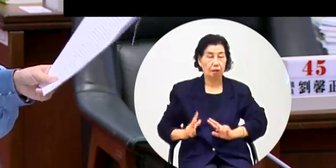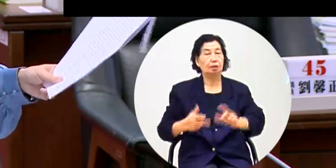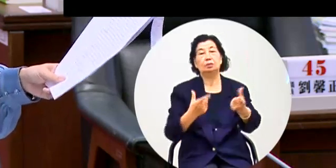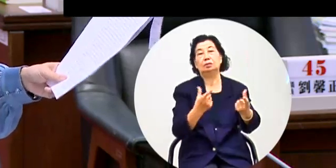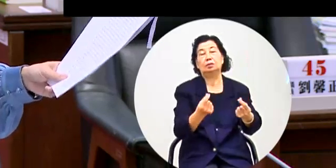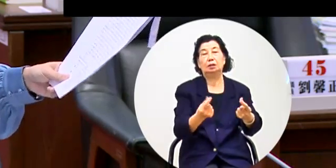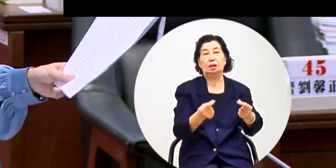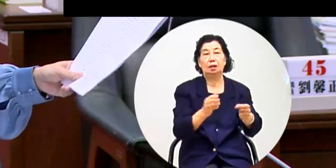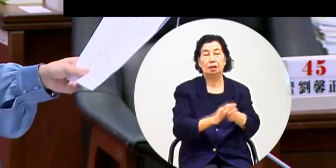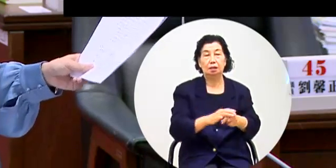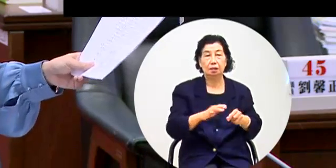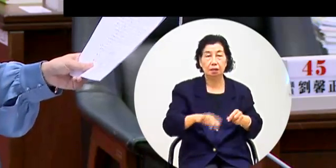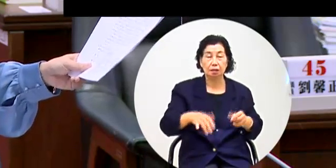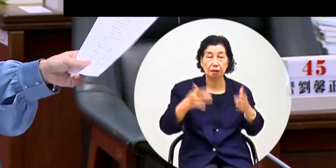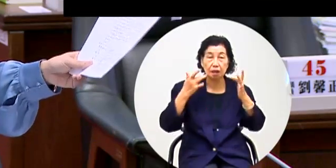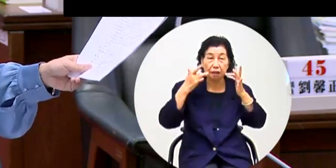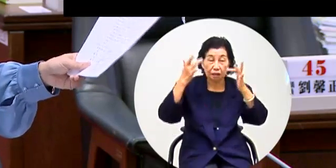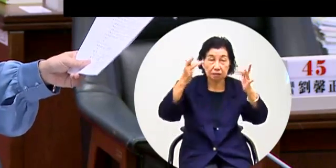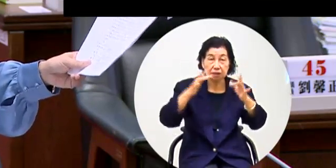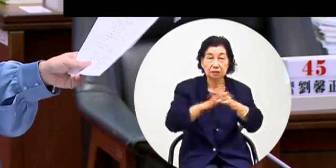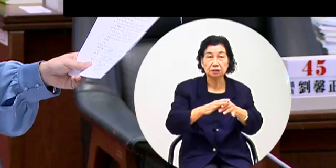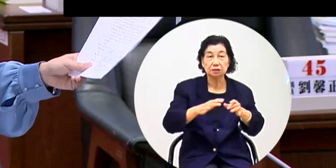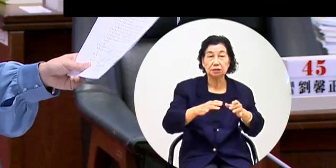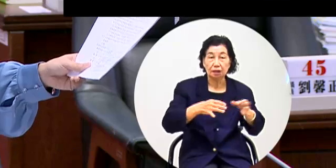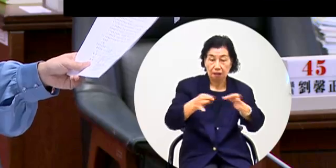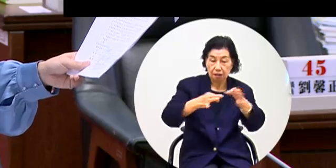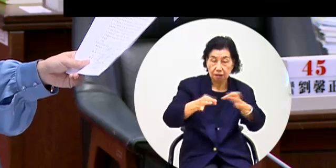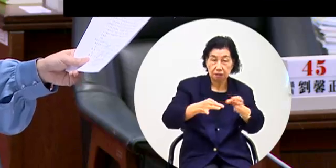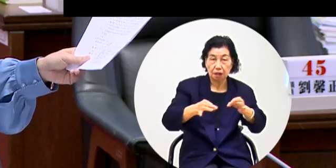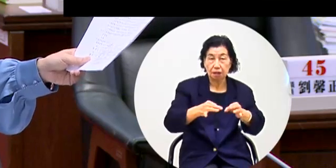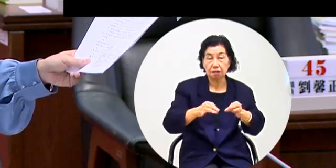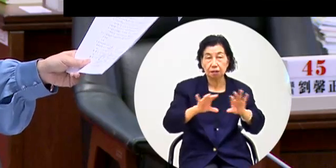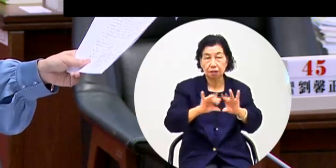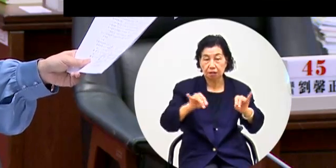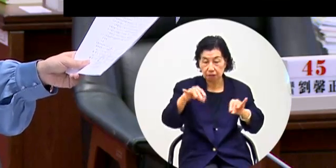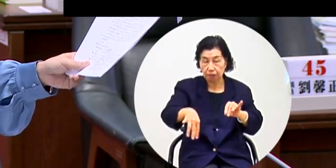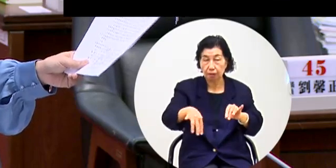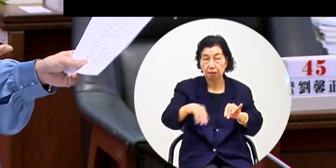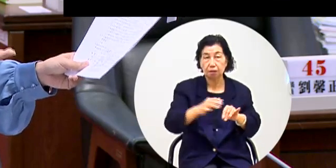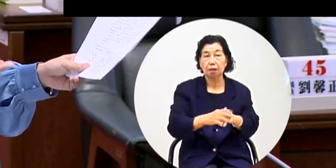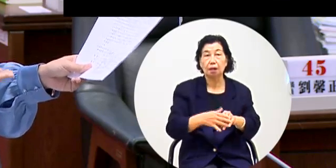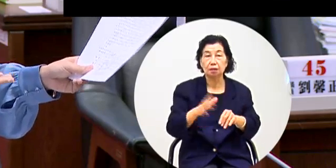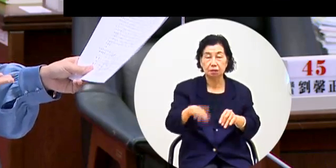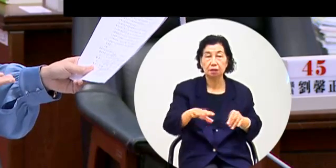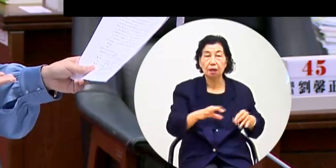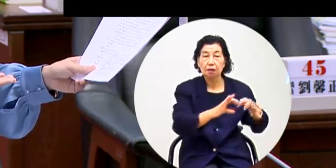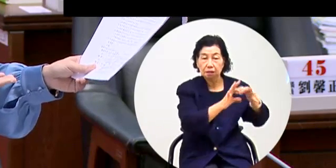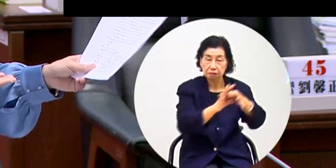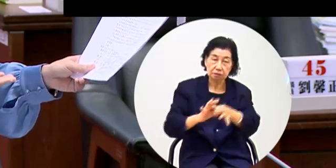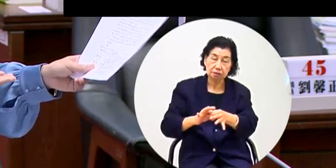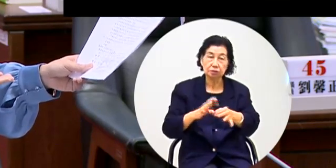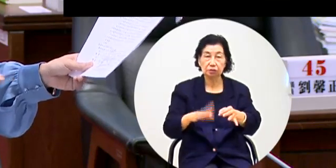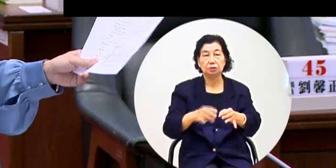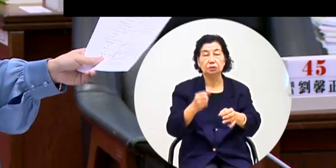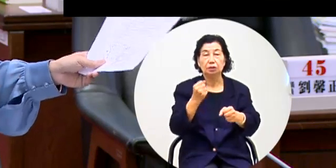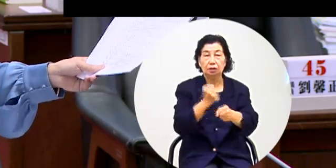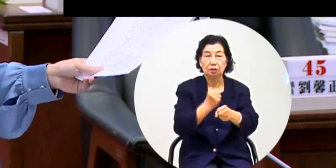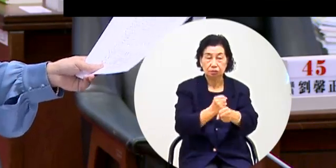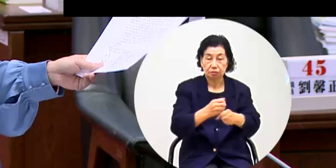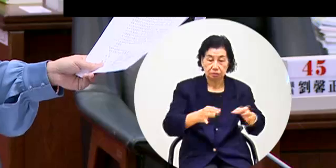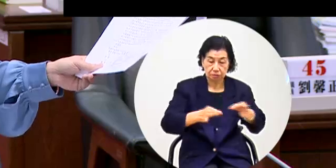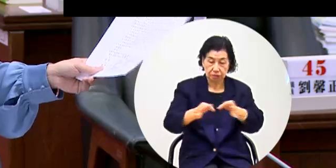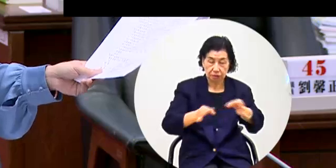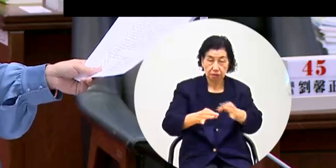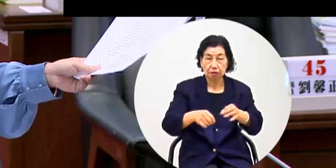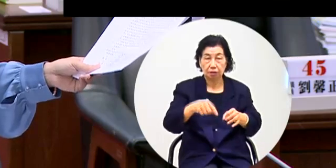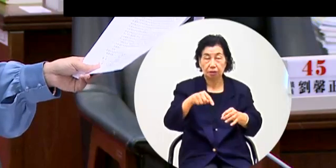市场的47个人的部分，他们希望将来还是可以继续做生意。那将来怎么处理？因为它是一个私人市场啊，那怎么处理